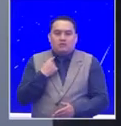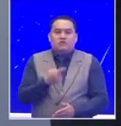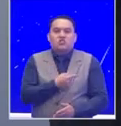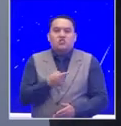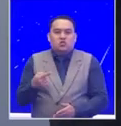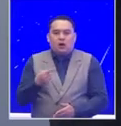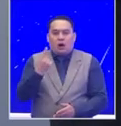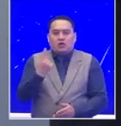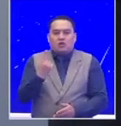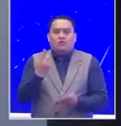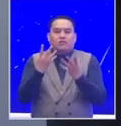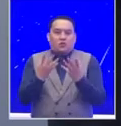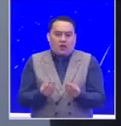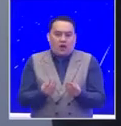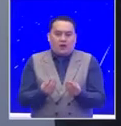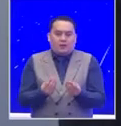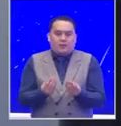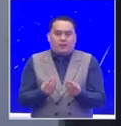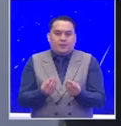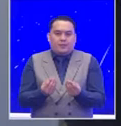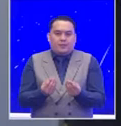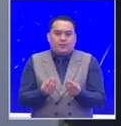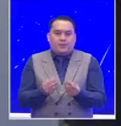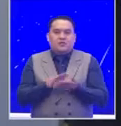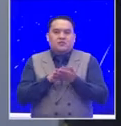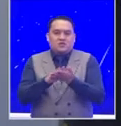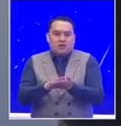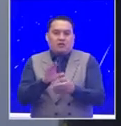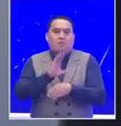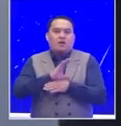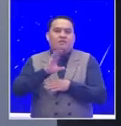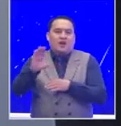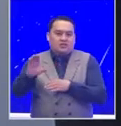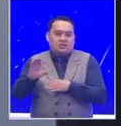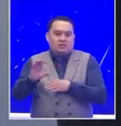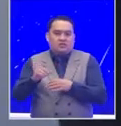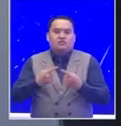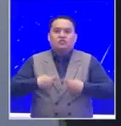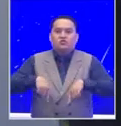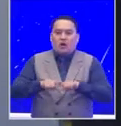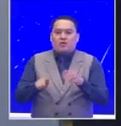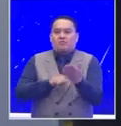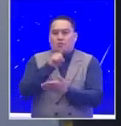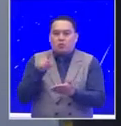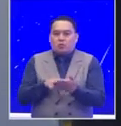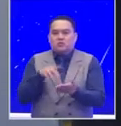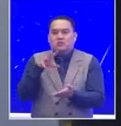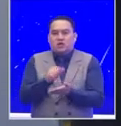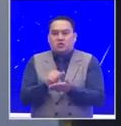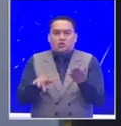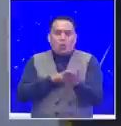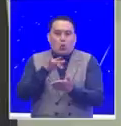течение 1 рабочего дня. Данное заявление направляется в штаб по вопросам занятости по